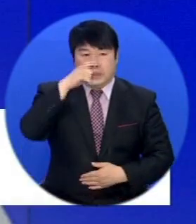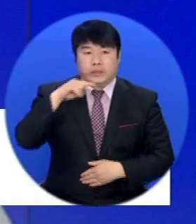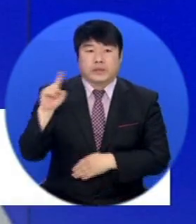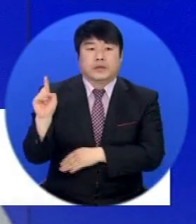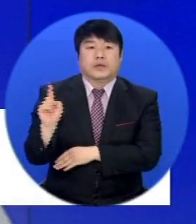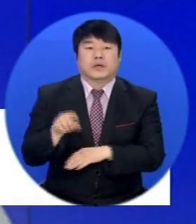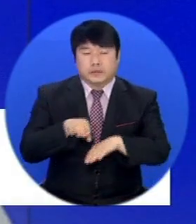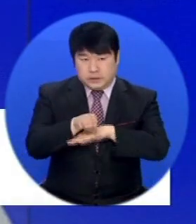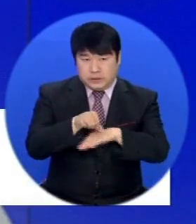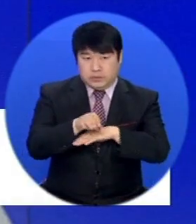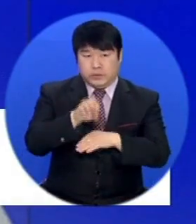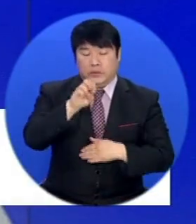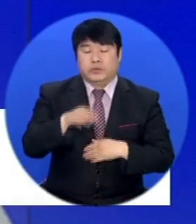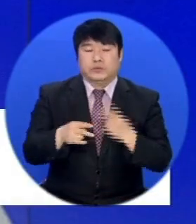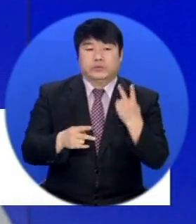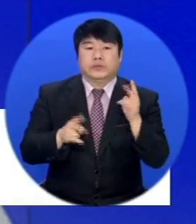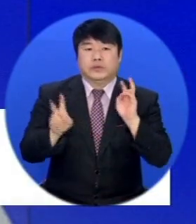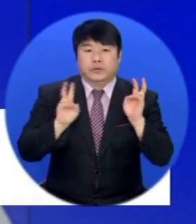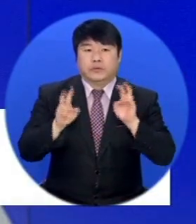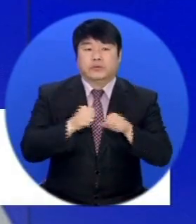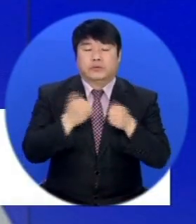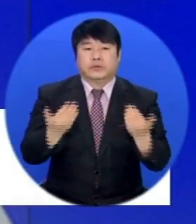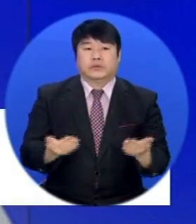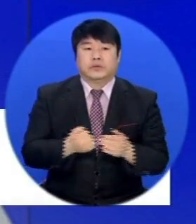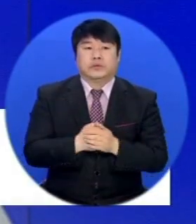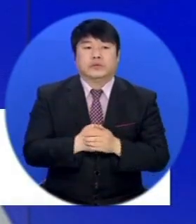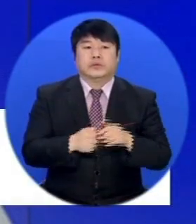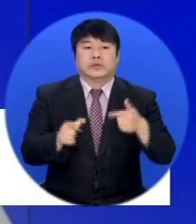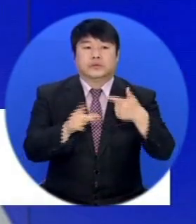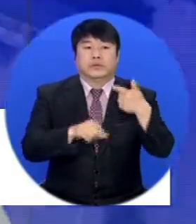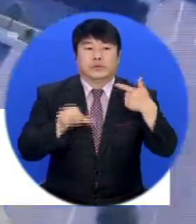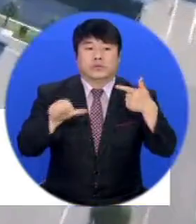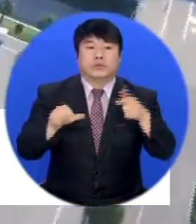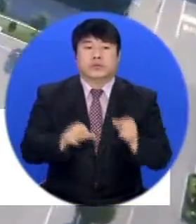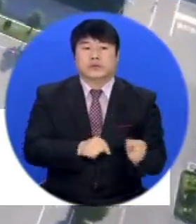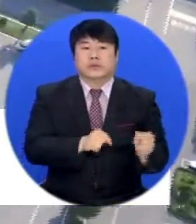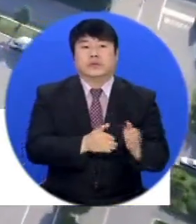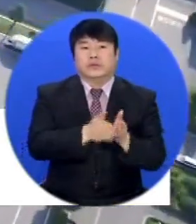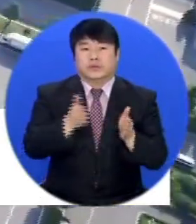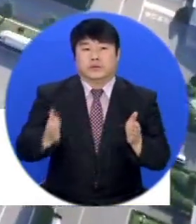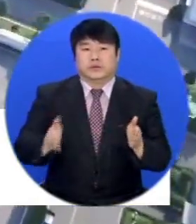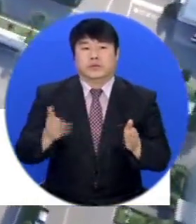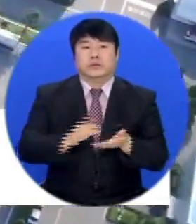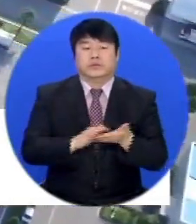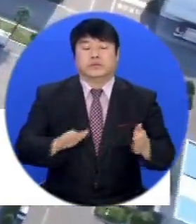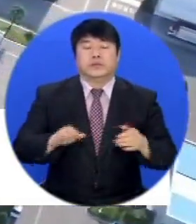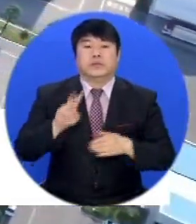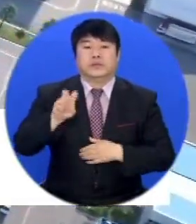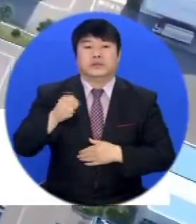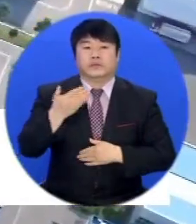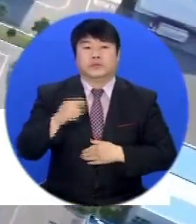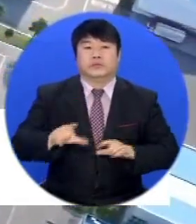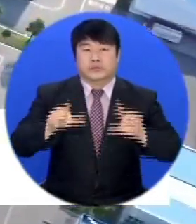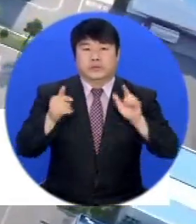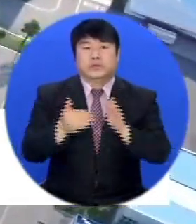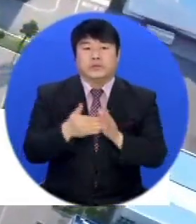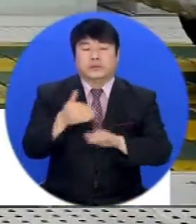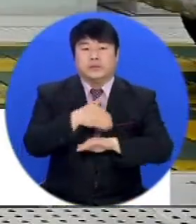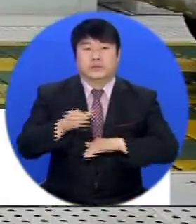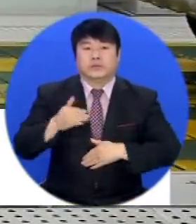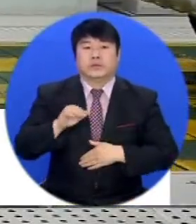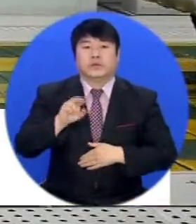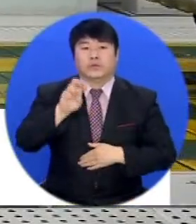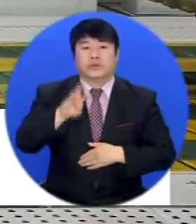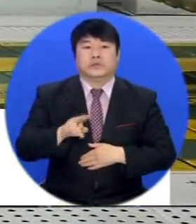기아자동차 광주 2공장의 휴업이 다음 달 5일까지 연장됩니다. 기아자동차는 오는 29일까지 예정된